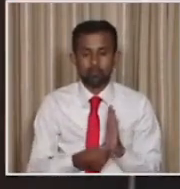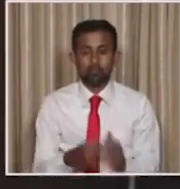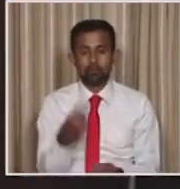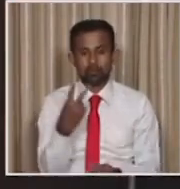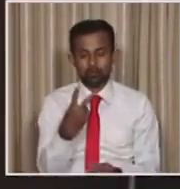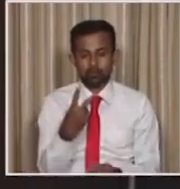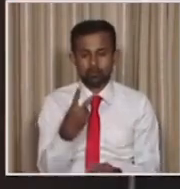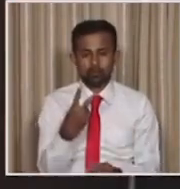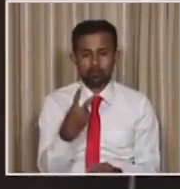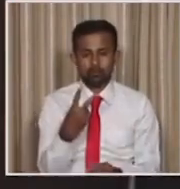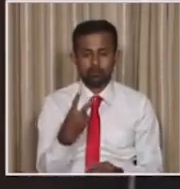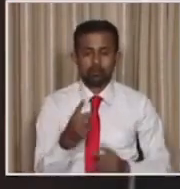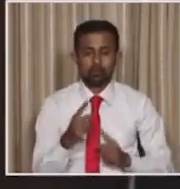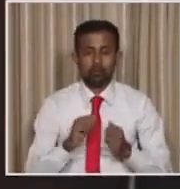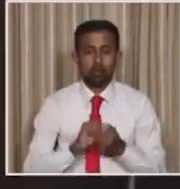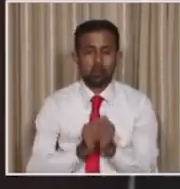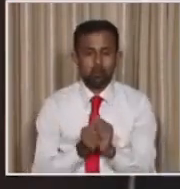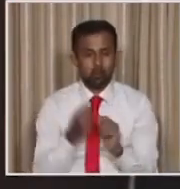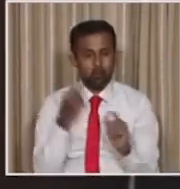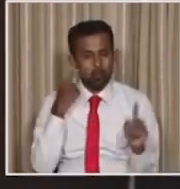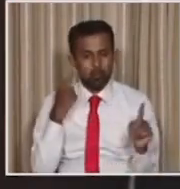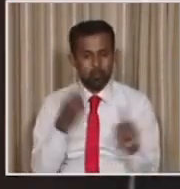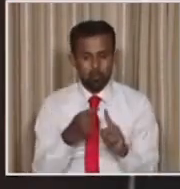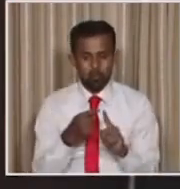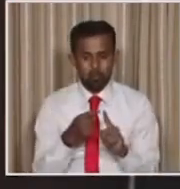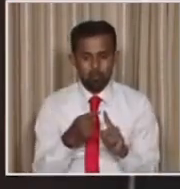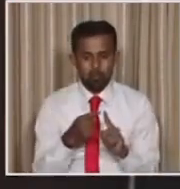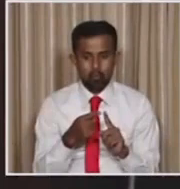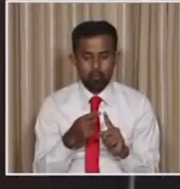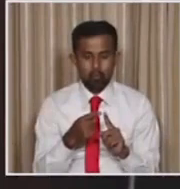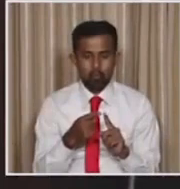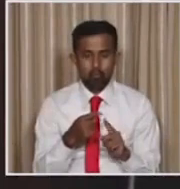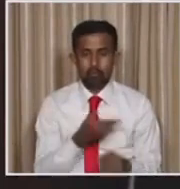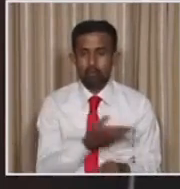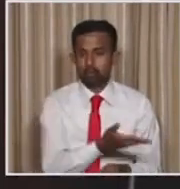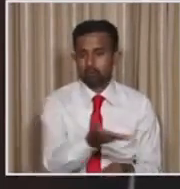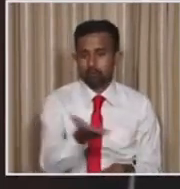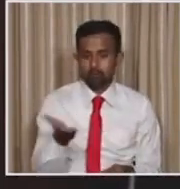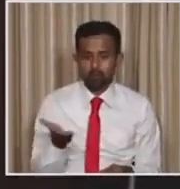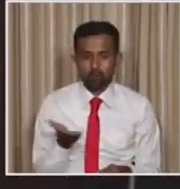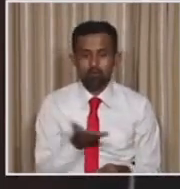52ක කෙරෙන සංශෝධන පිළිබඳව මේ සභාවේ